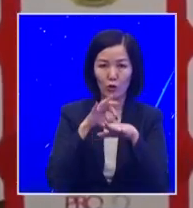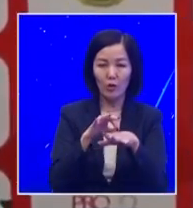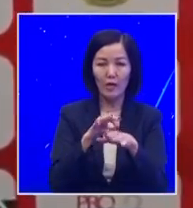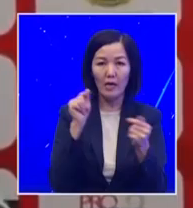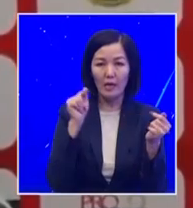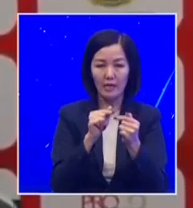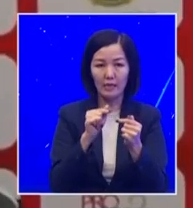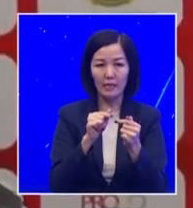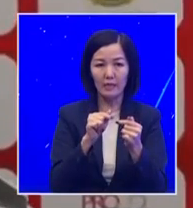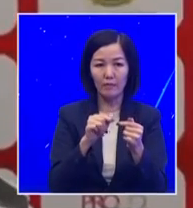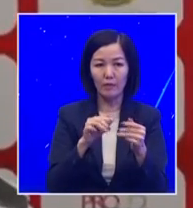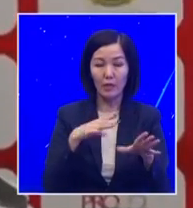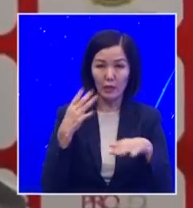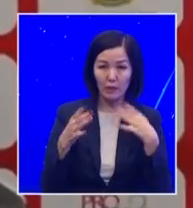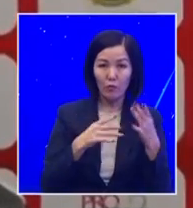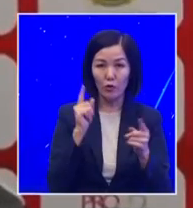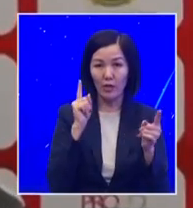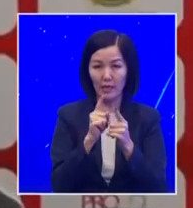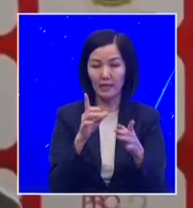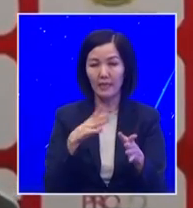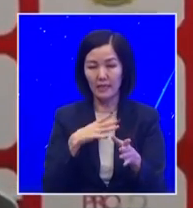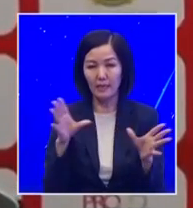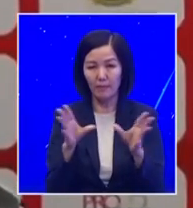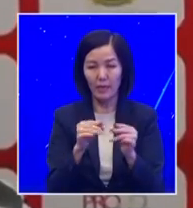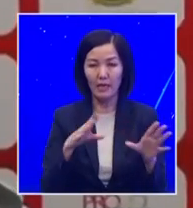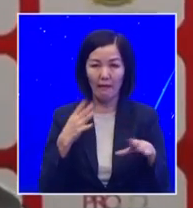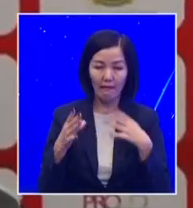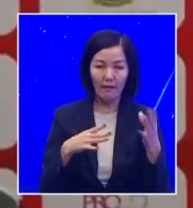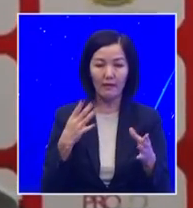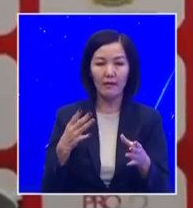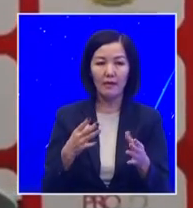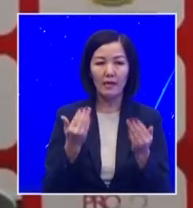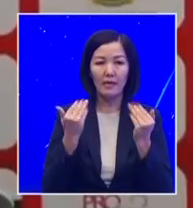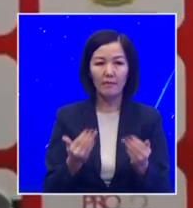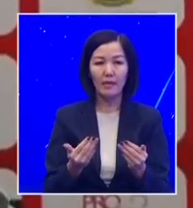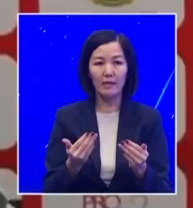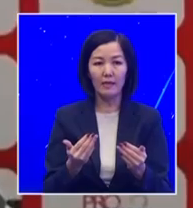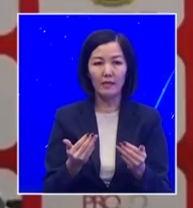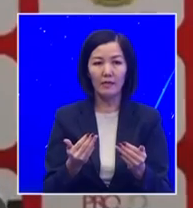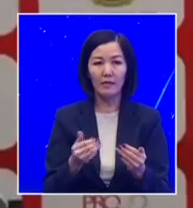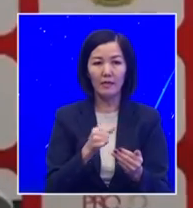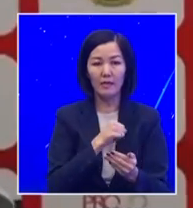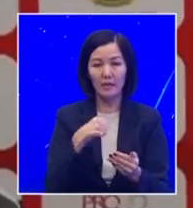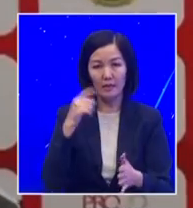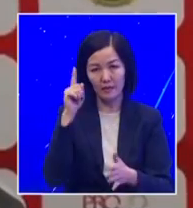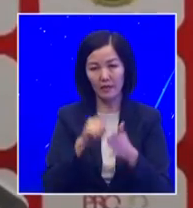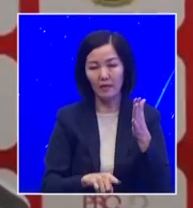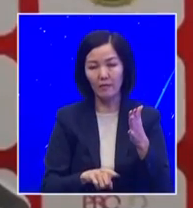қарсыласымды сол сборда болды. Сол кезде де біз бірге дайындалғанбыз. Мен өз-өзіме сенімді